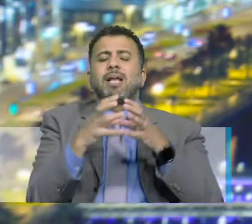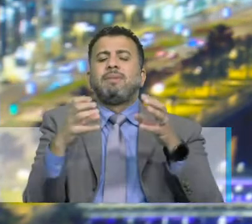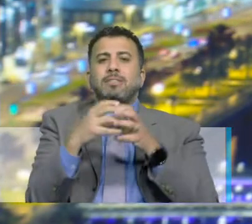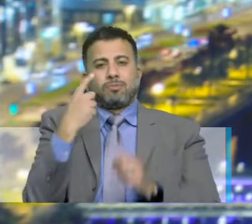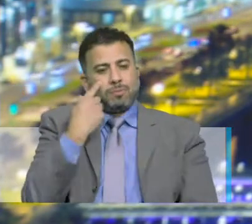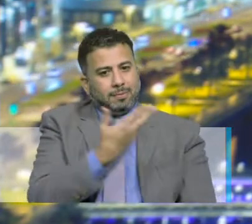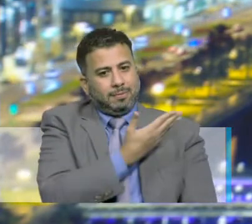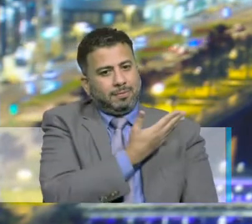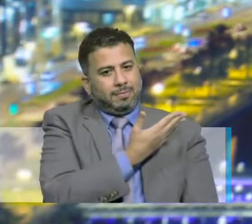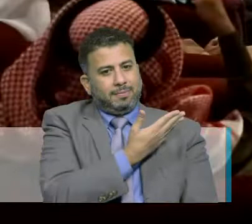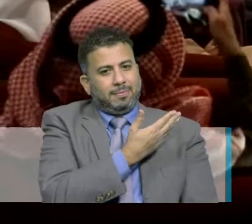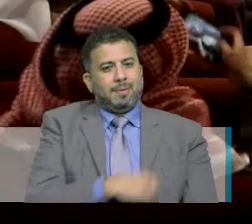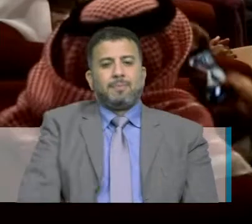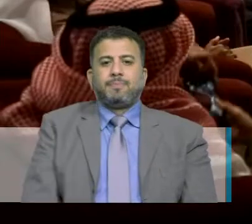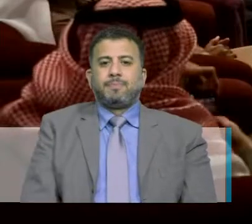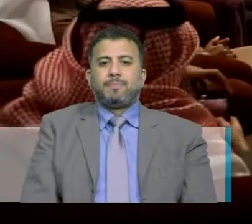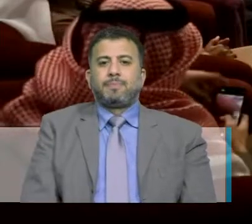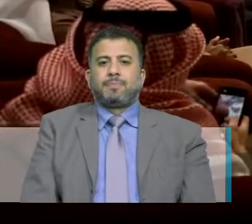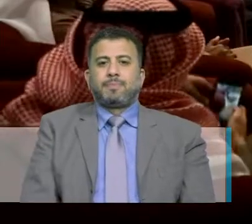التفاصيل.